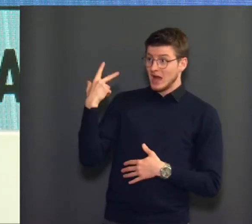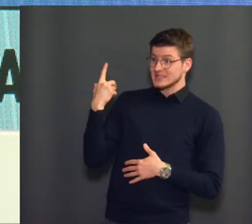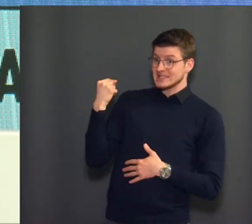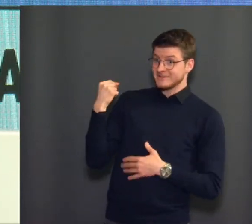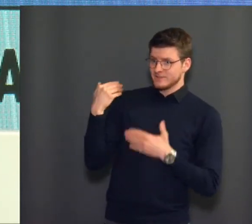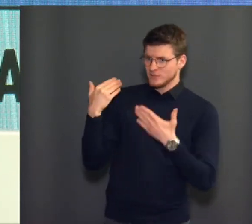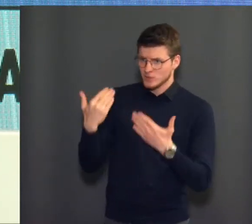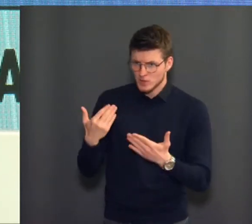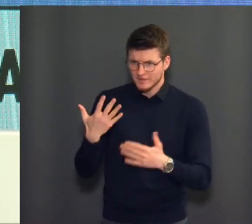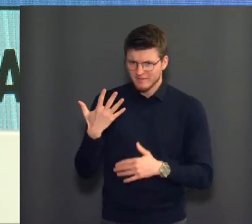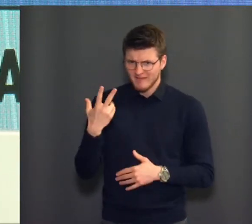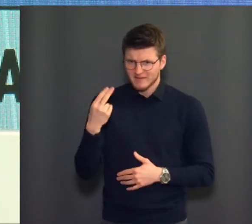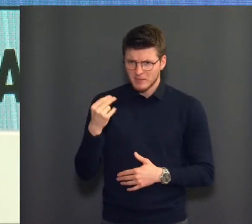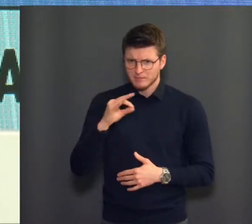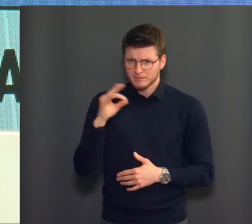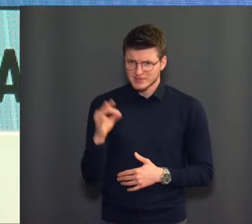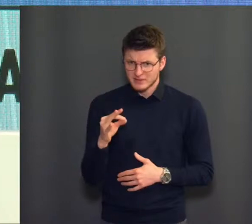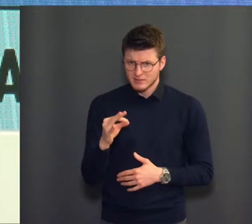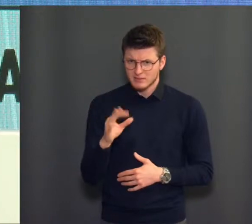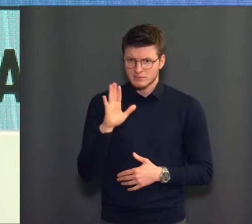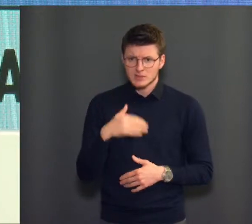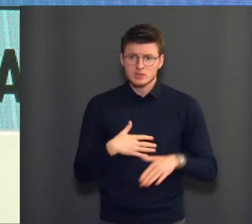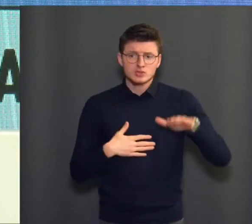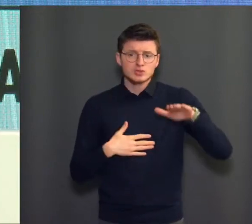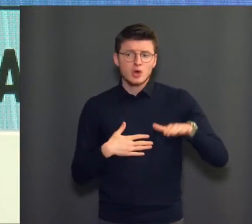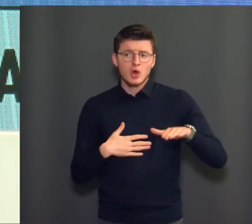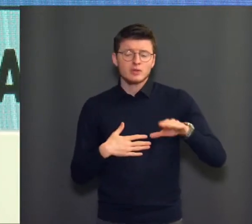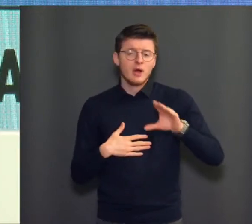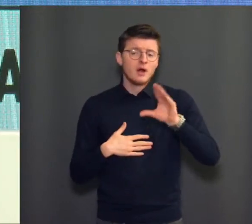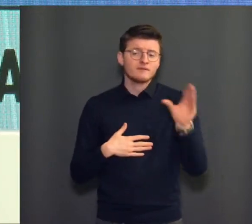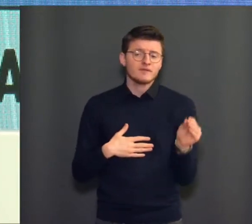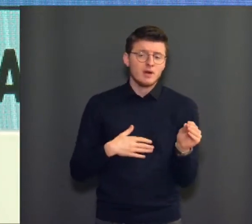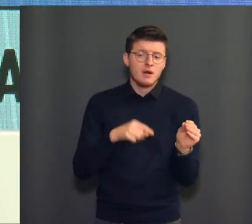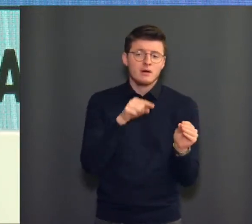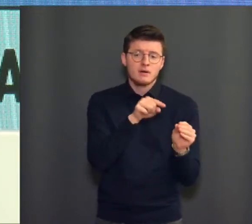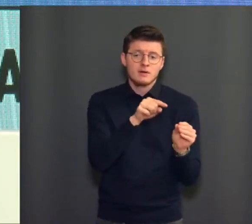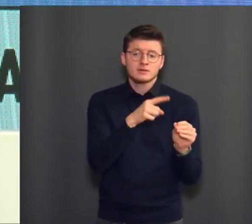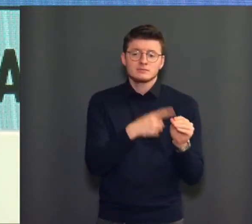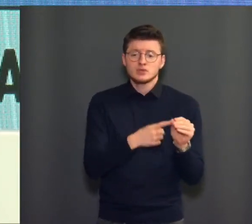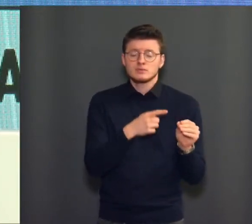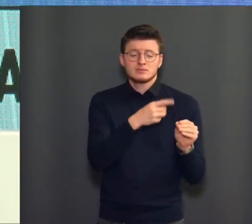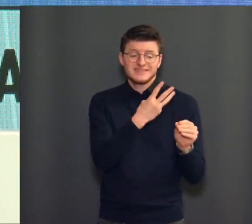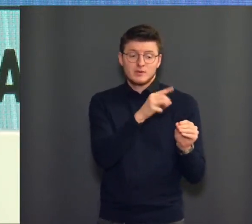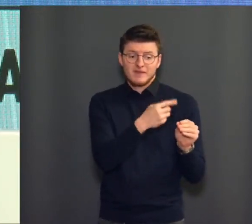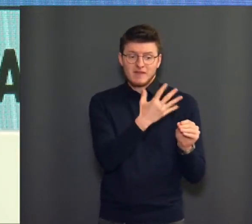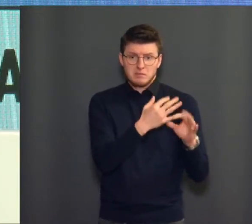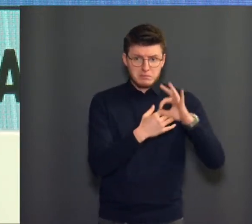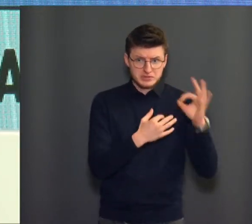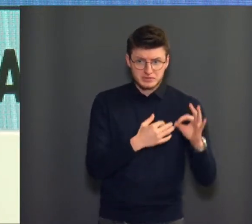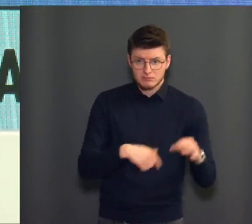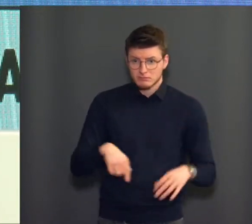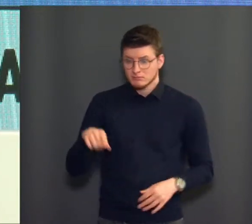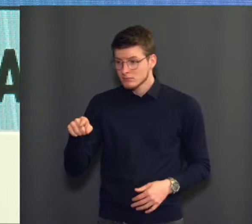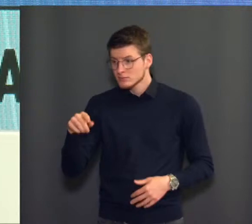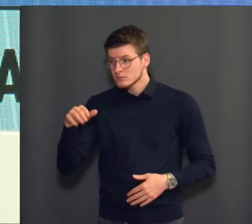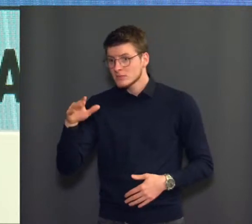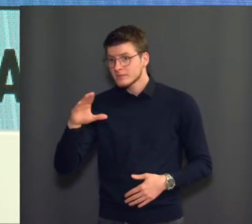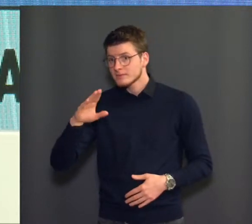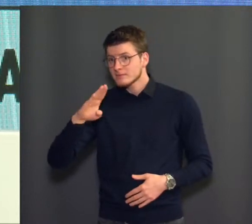varianten eerder terrein lijken te verliezen. Ze vertegenwoordigen respectievelijk nog 3,5%